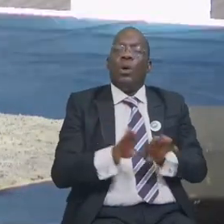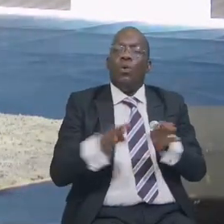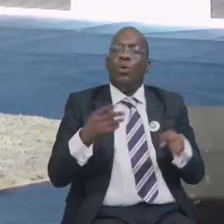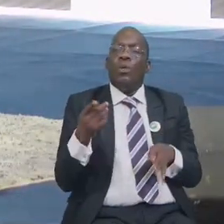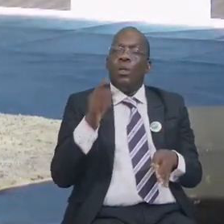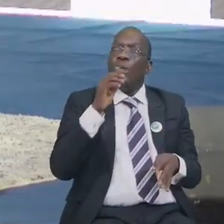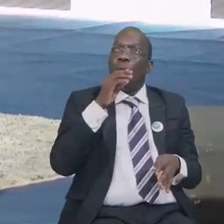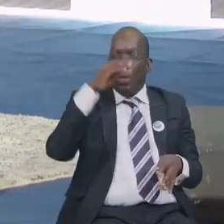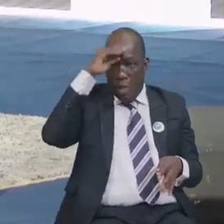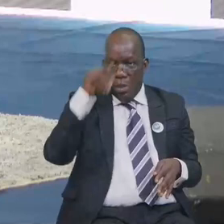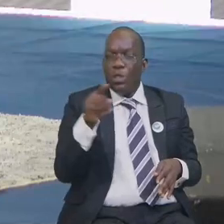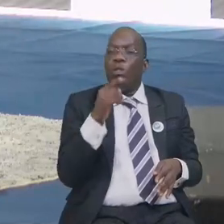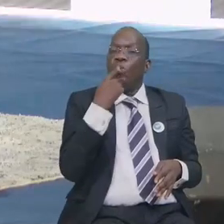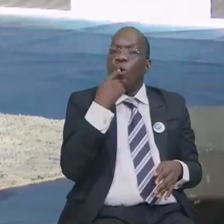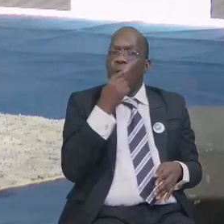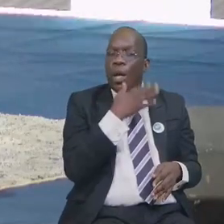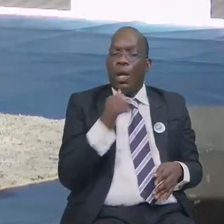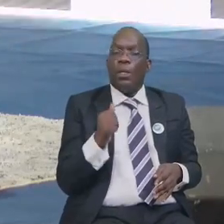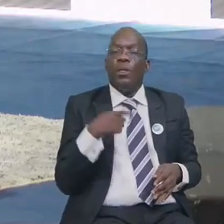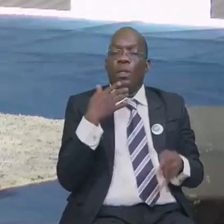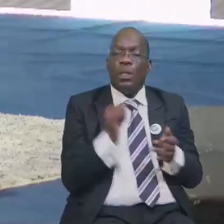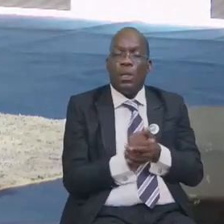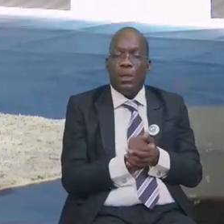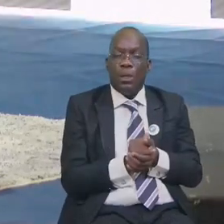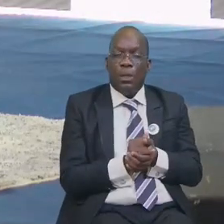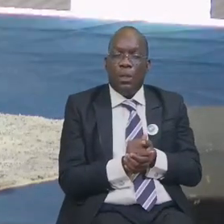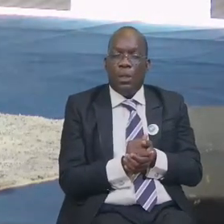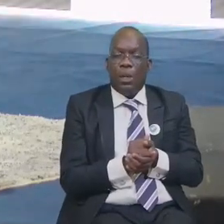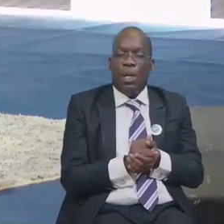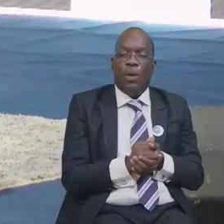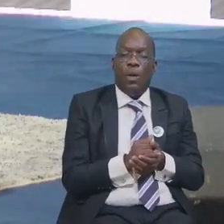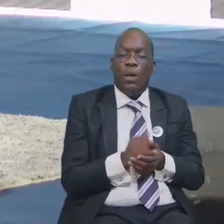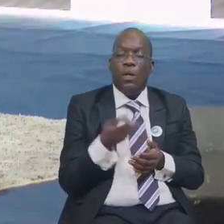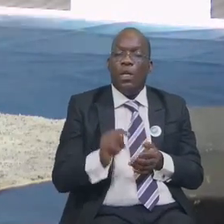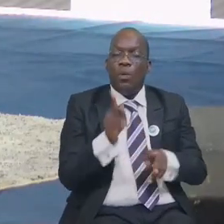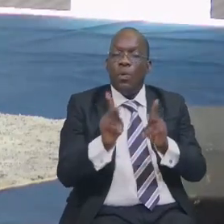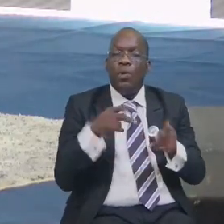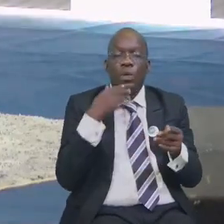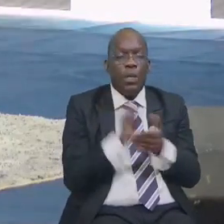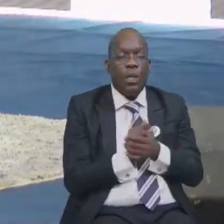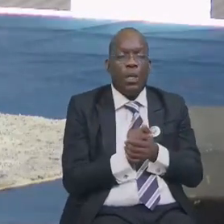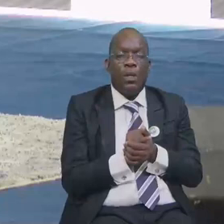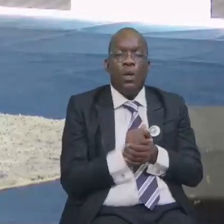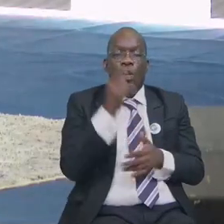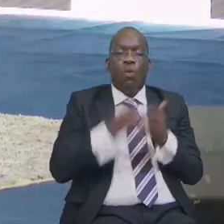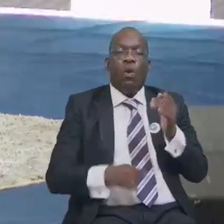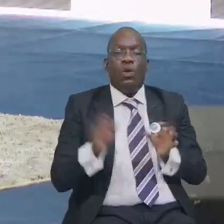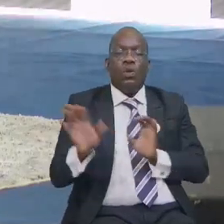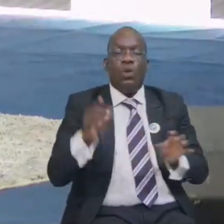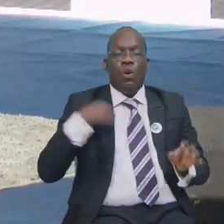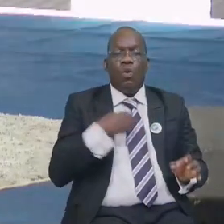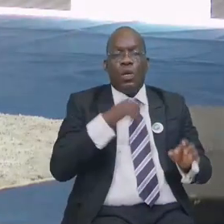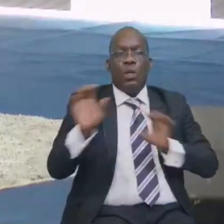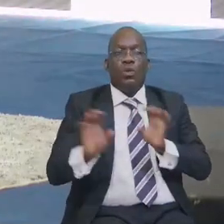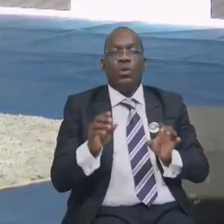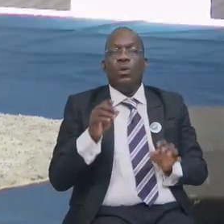il a parlé, pas quelque chose de long ou de bref. Les gens ont dit, qu'est-ce que nous ferons? Il les a dit,